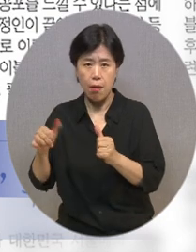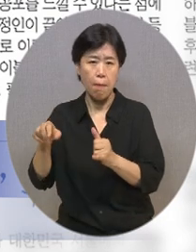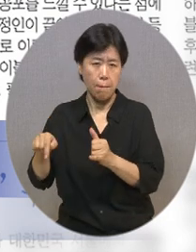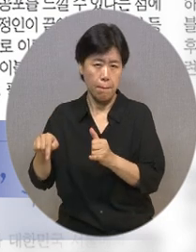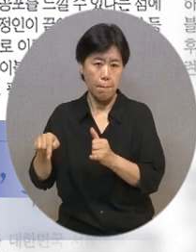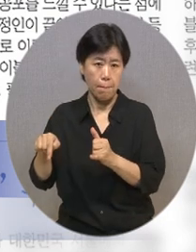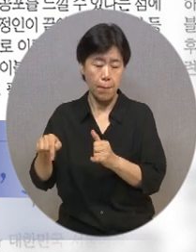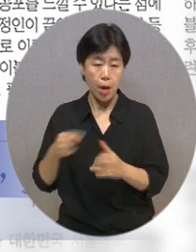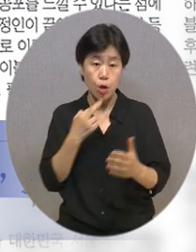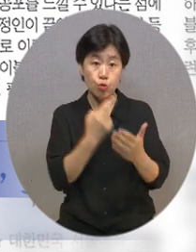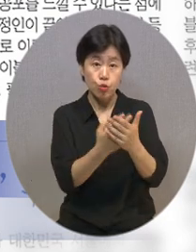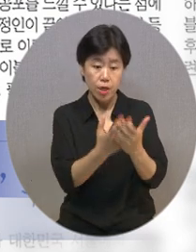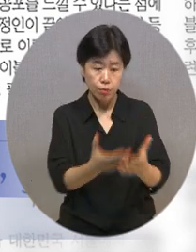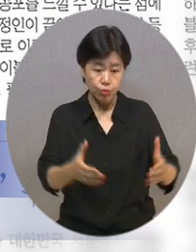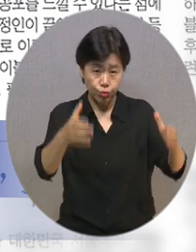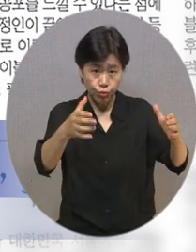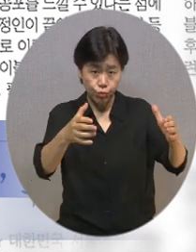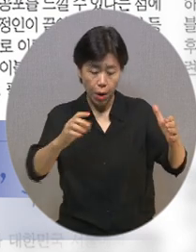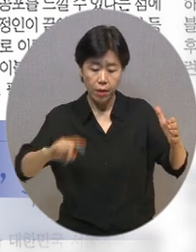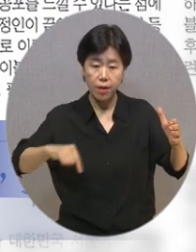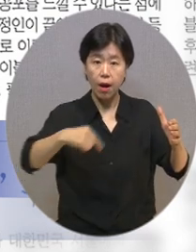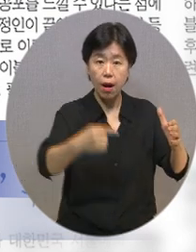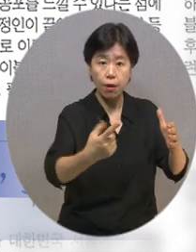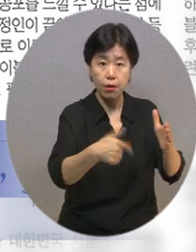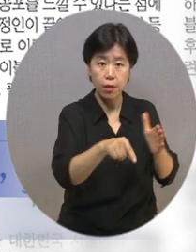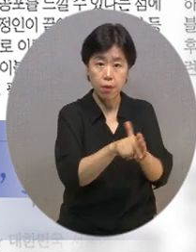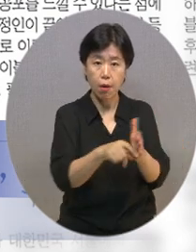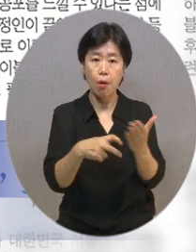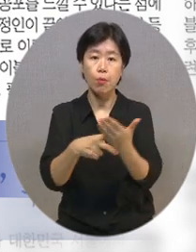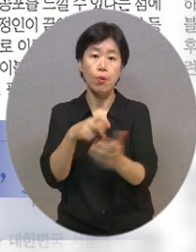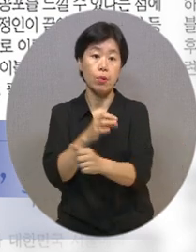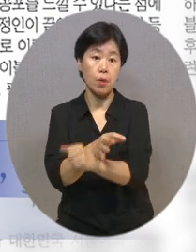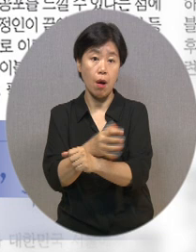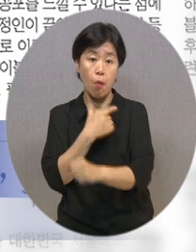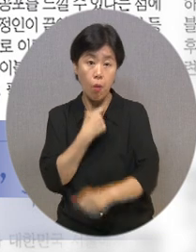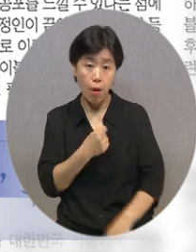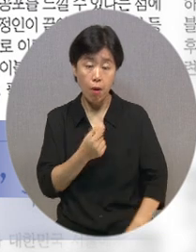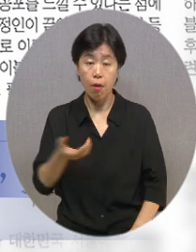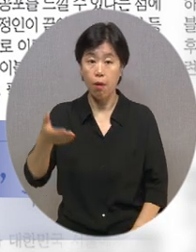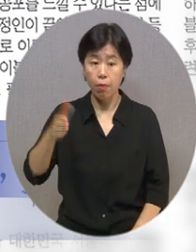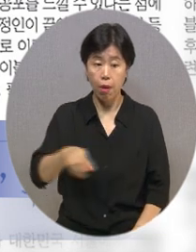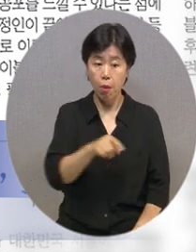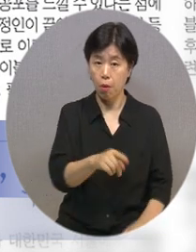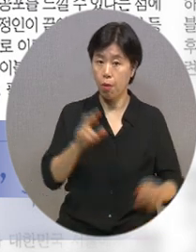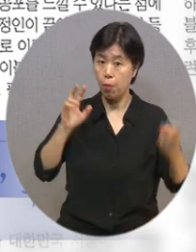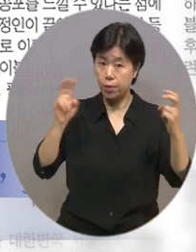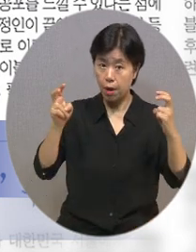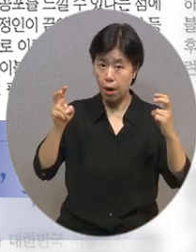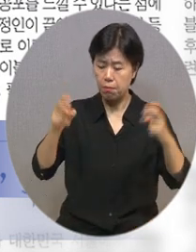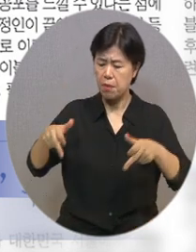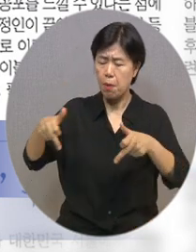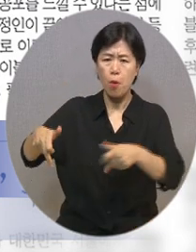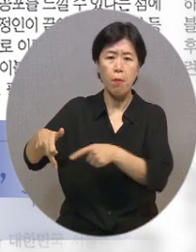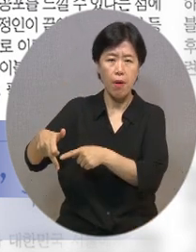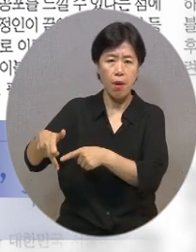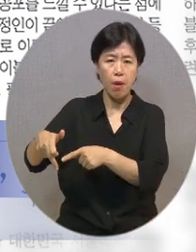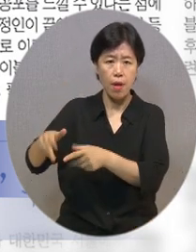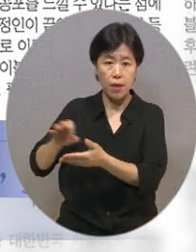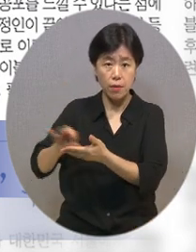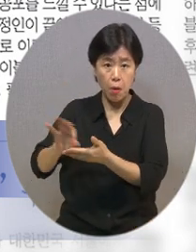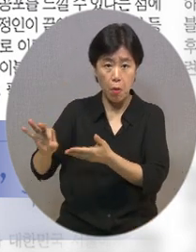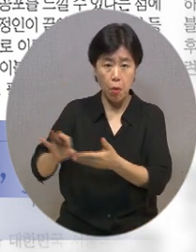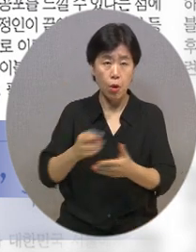바닥으로 이루진 케이블카를 타기 위해서 입장권을 구매하고자 했으나 이 해당 업체는 목발로 인해 유리가